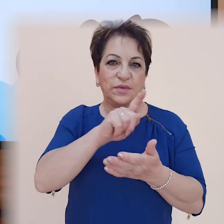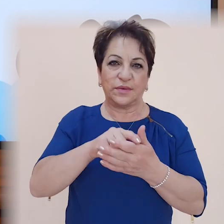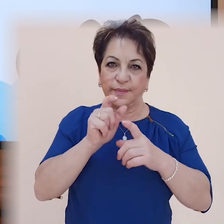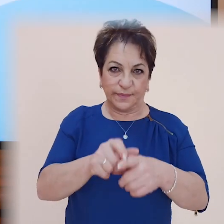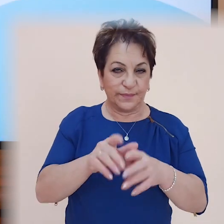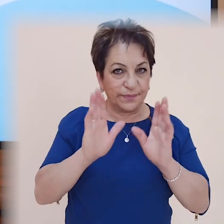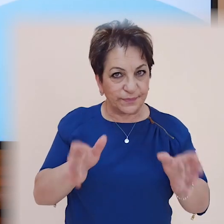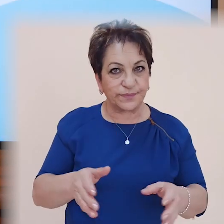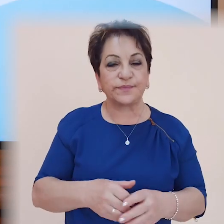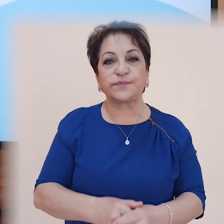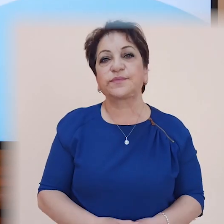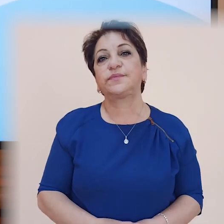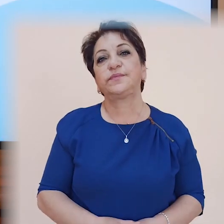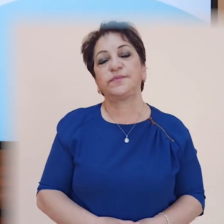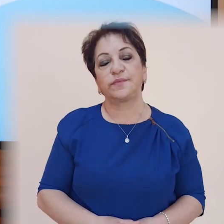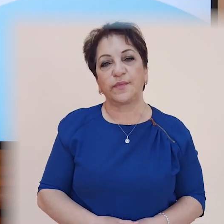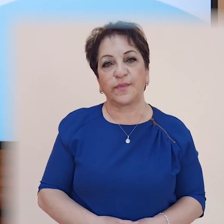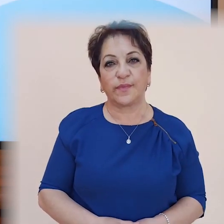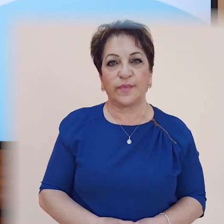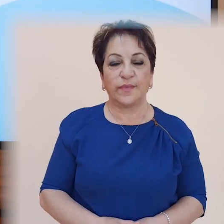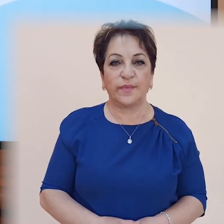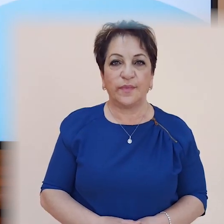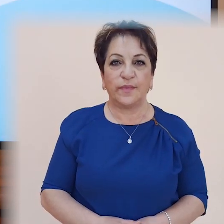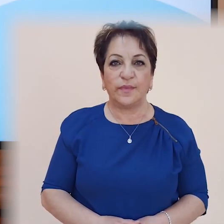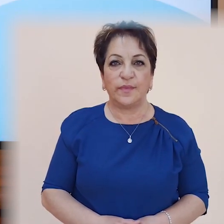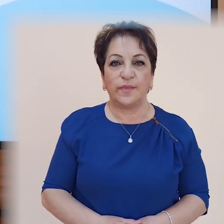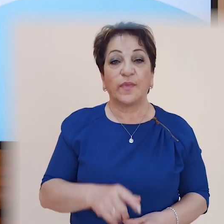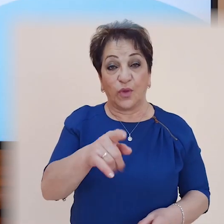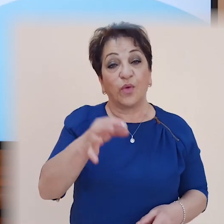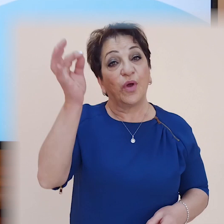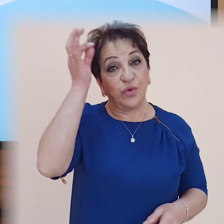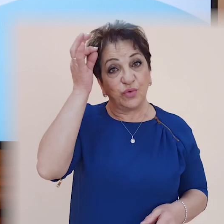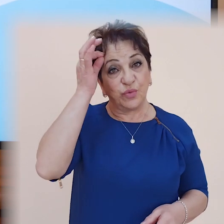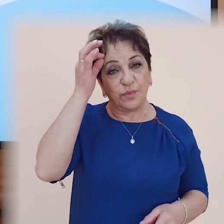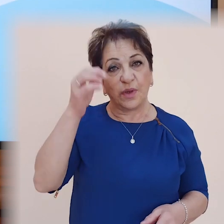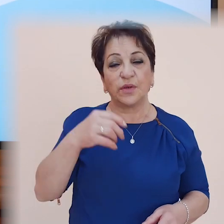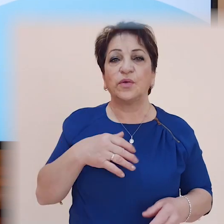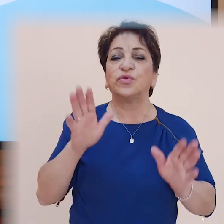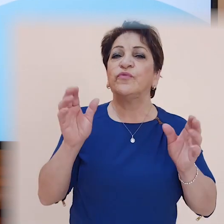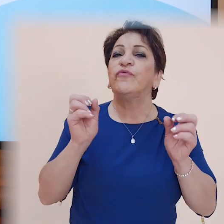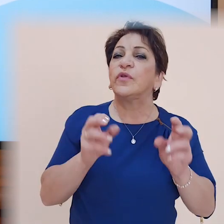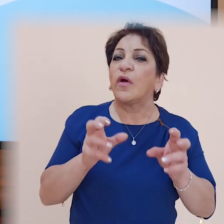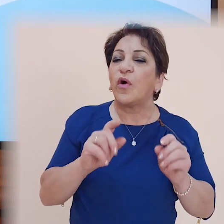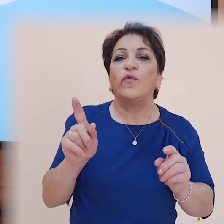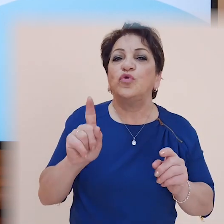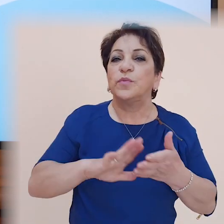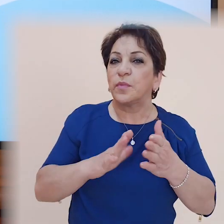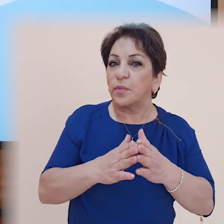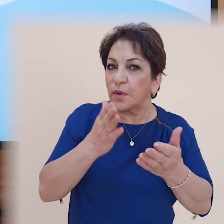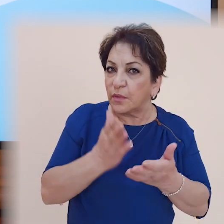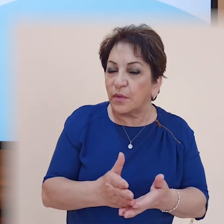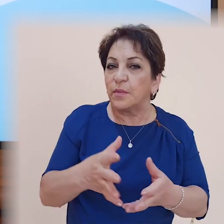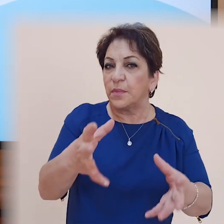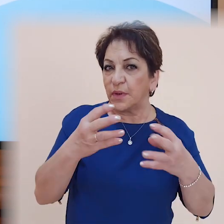հարցերին։ Հիշում եք չէ, մենք ինչ վտանգավոր իրավիճակներ է ինք